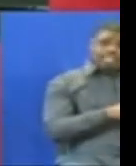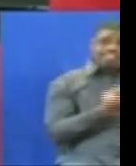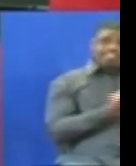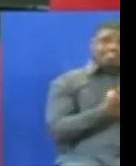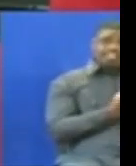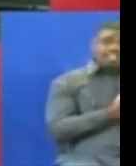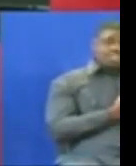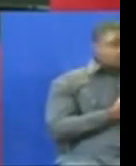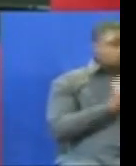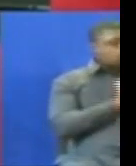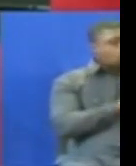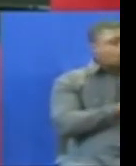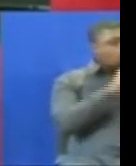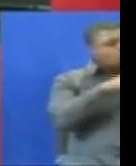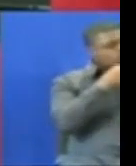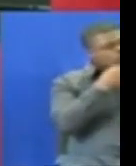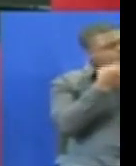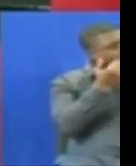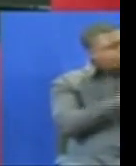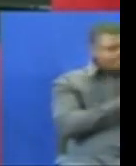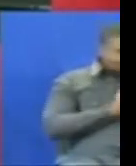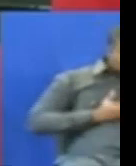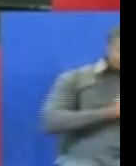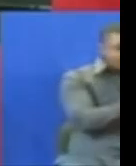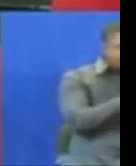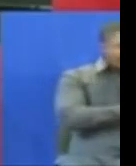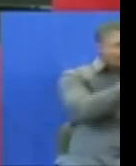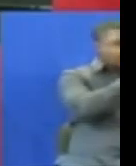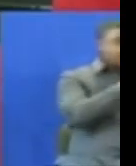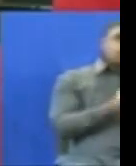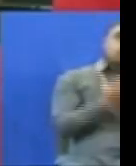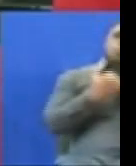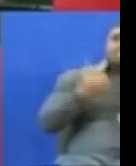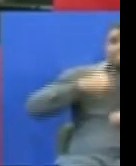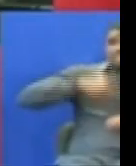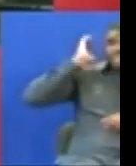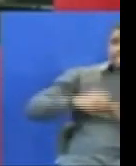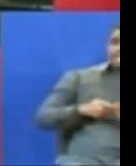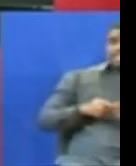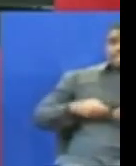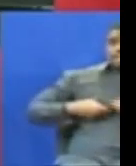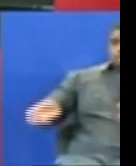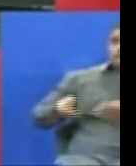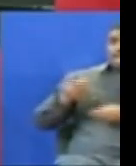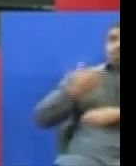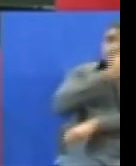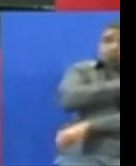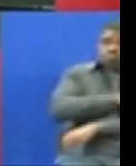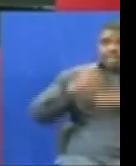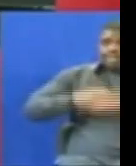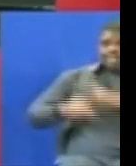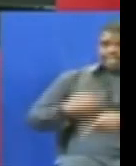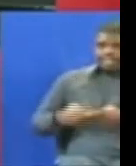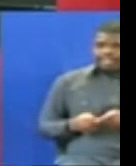muhimu kwa ajili ya kupitisha budget ili kuwezesha serikali iendelee kuhudumia Watanzania. Kwa hiyo nichukue nafasi hii kumpongeza